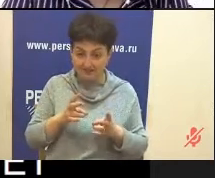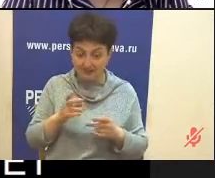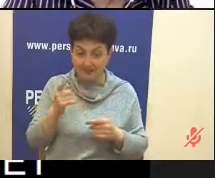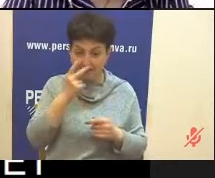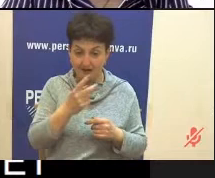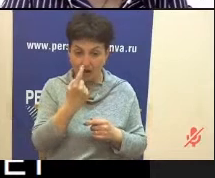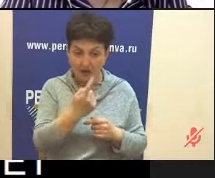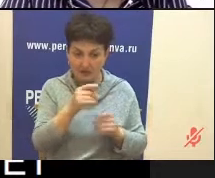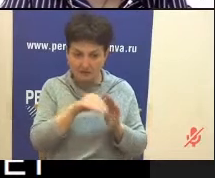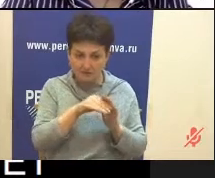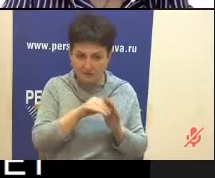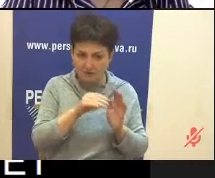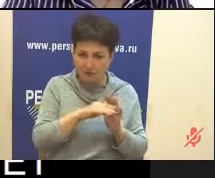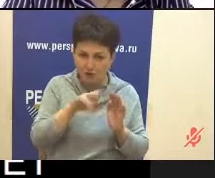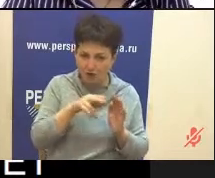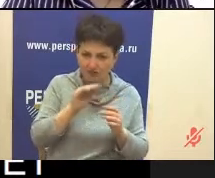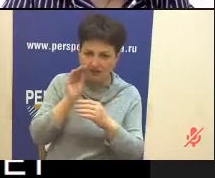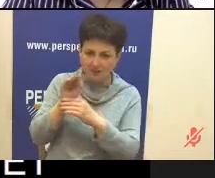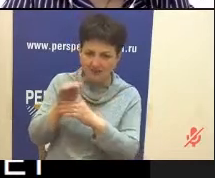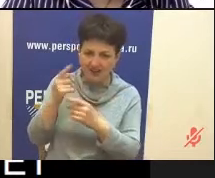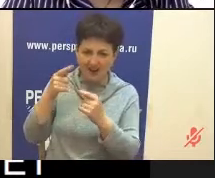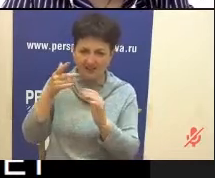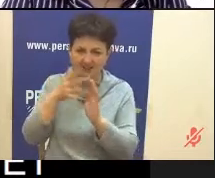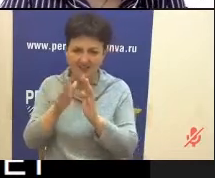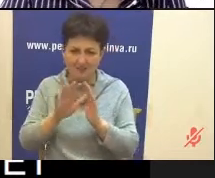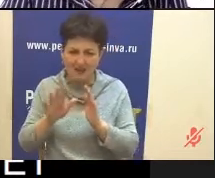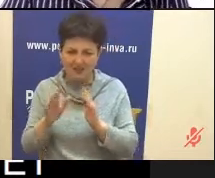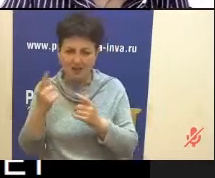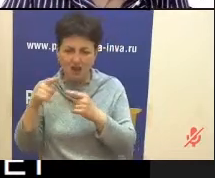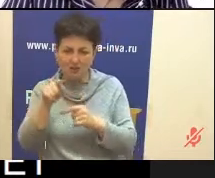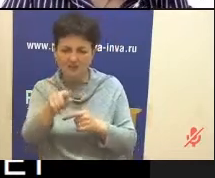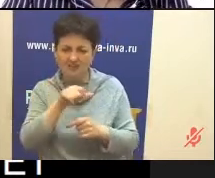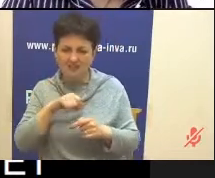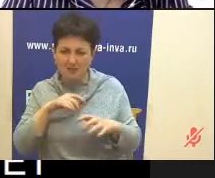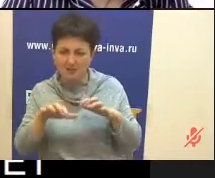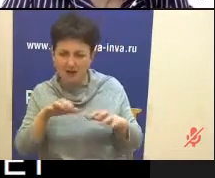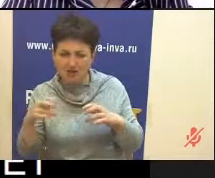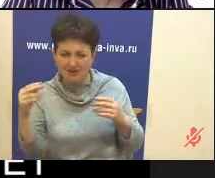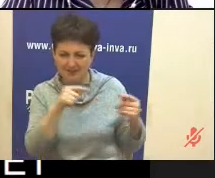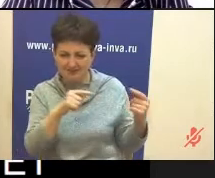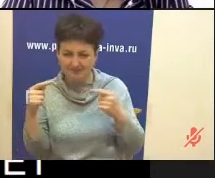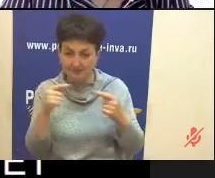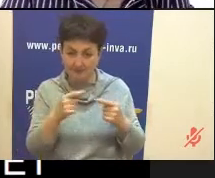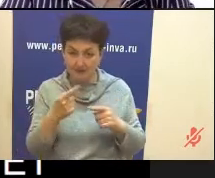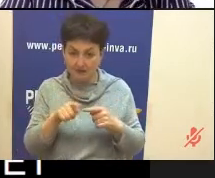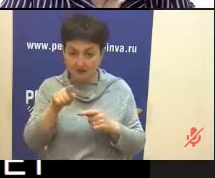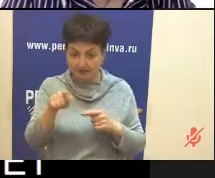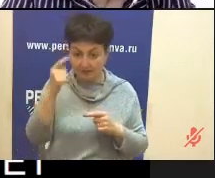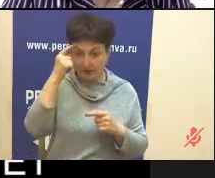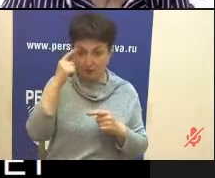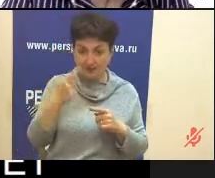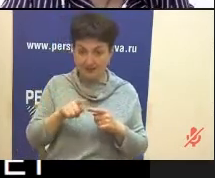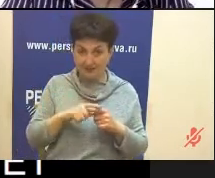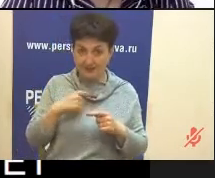жертвователь потенциальный видит, что один фонд обвиняет в другой в непрозрачности, тот пишет ему, что вы сами мошенники. Может